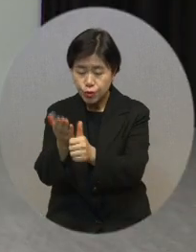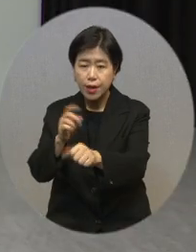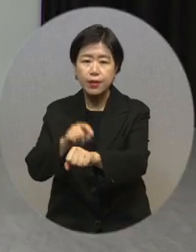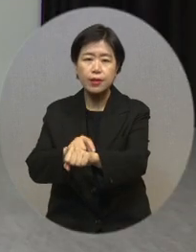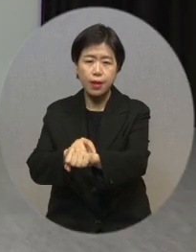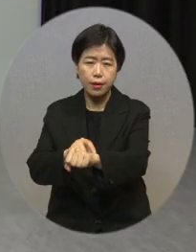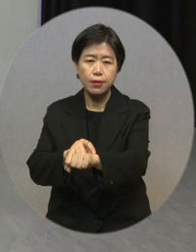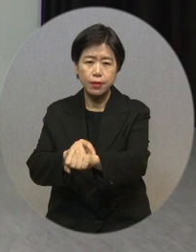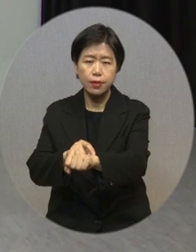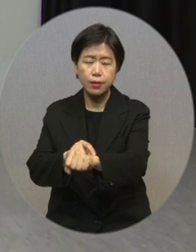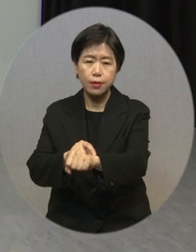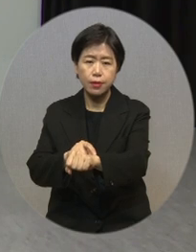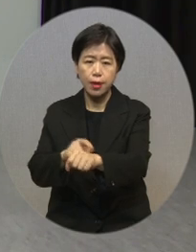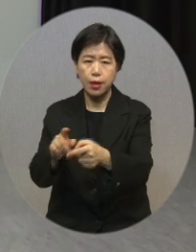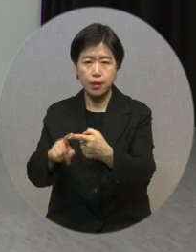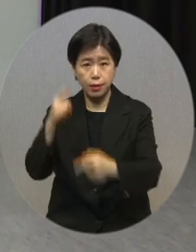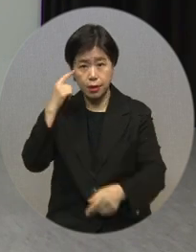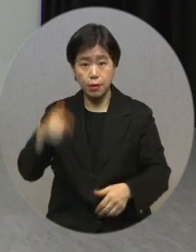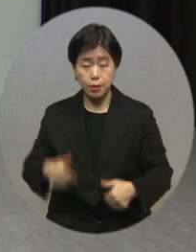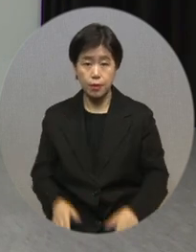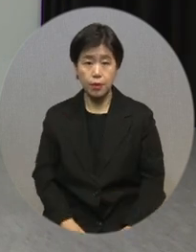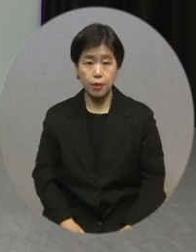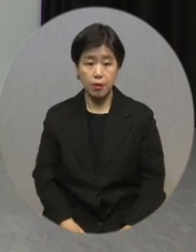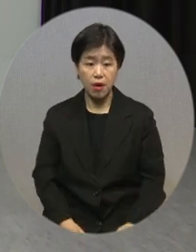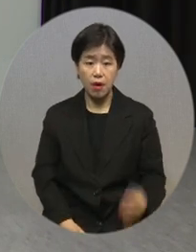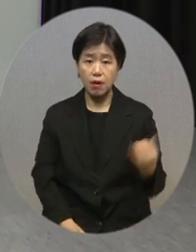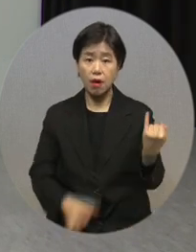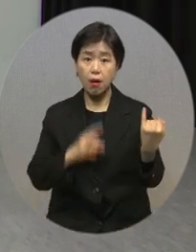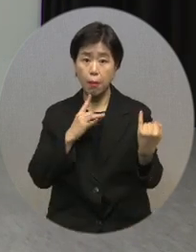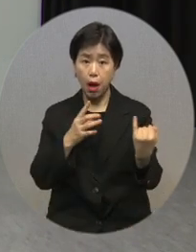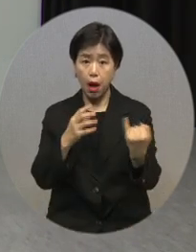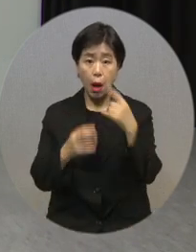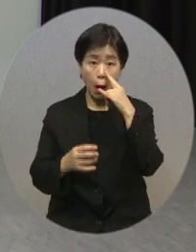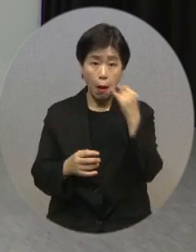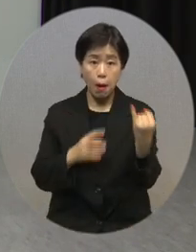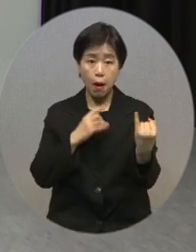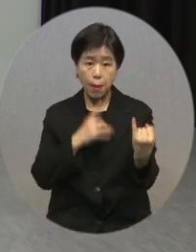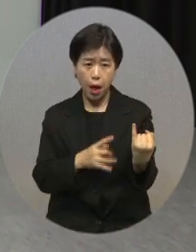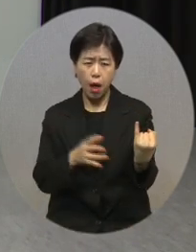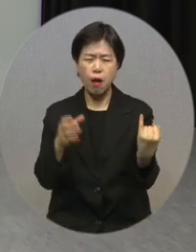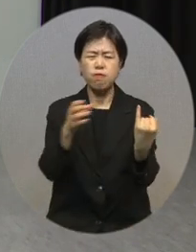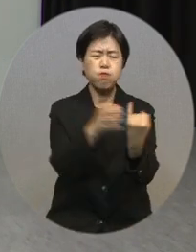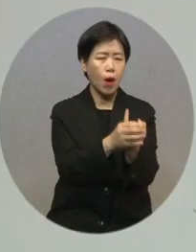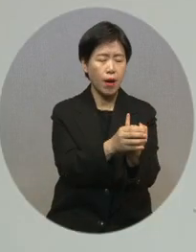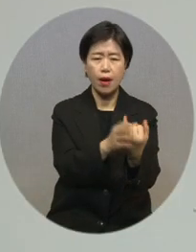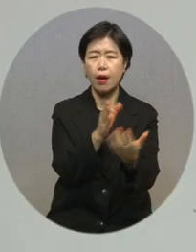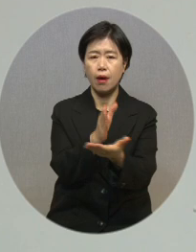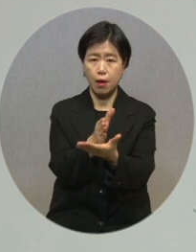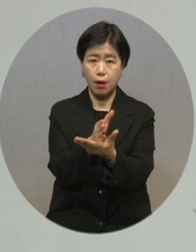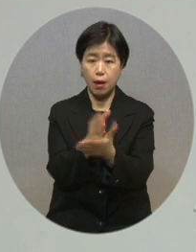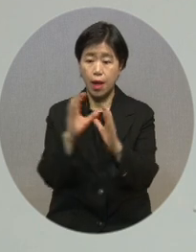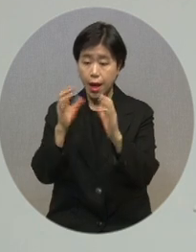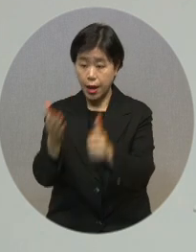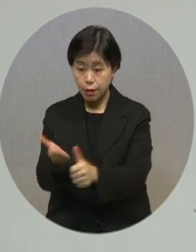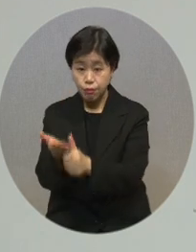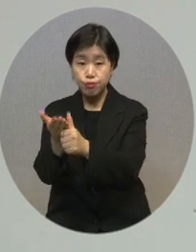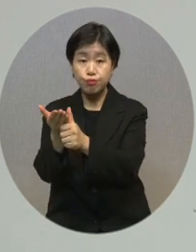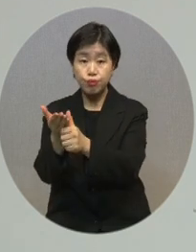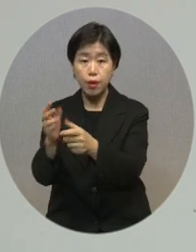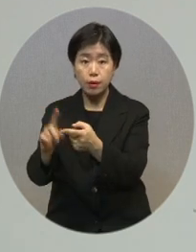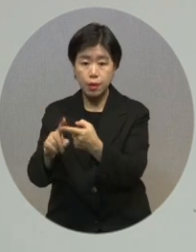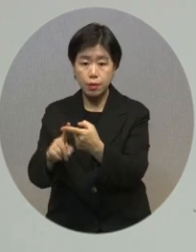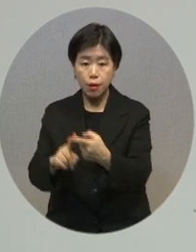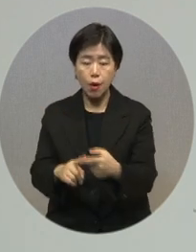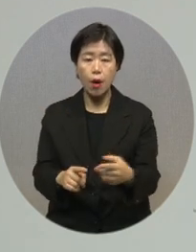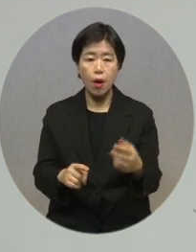그 젊은 그 부모들한테 네. 여성한테만 모든 걸 독방 육아를 하면은 절대로 안 된다고 생각합니다. 부모가 같이 육아를 책임질